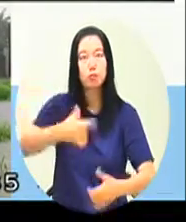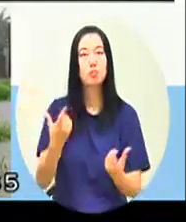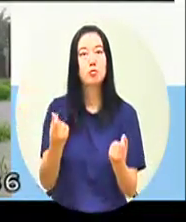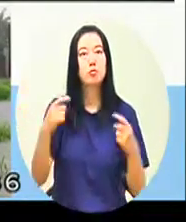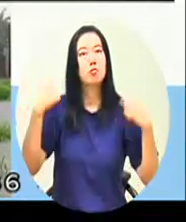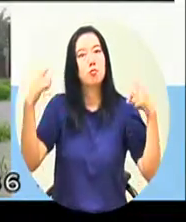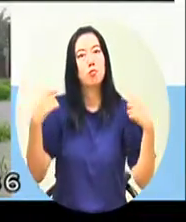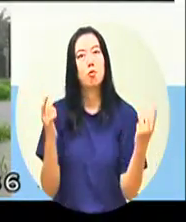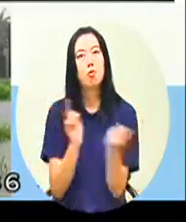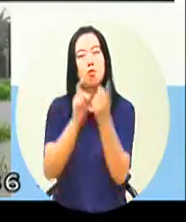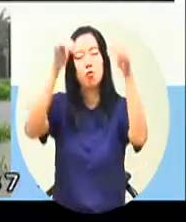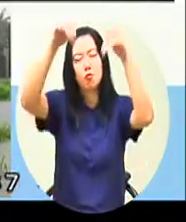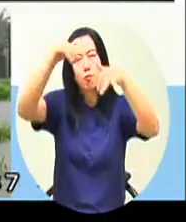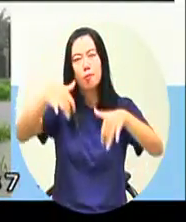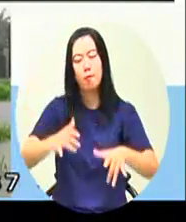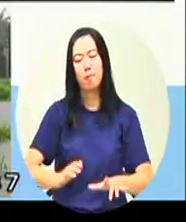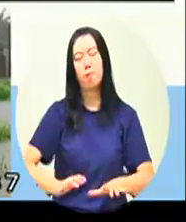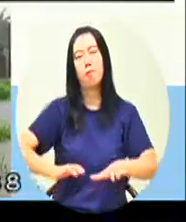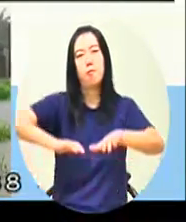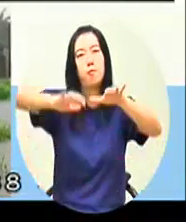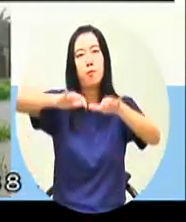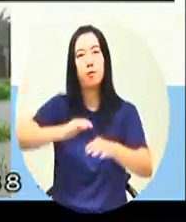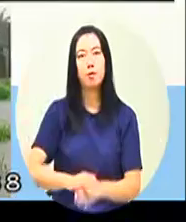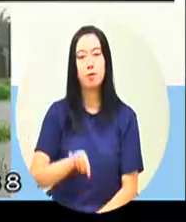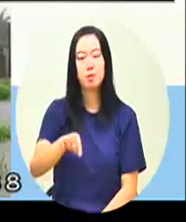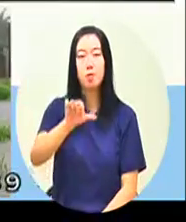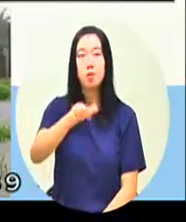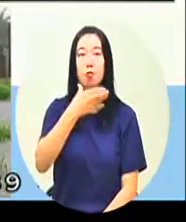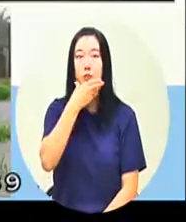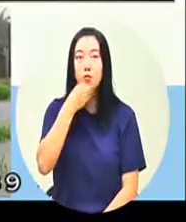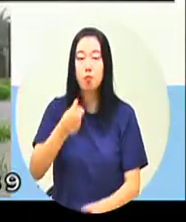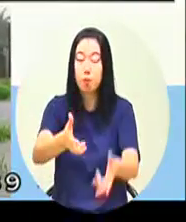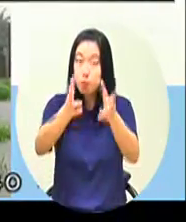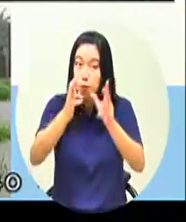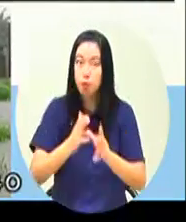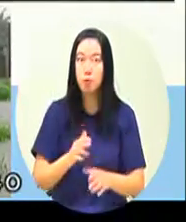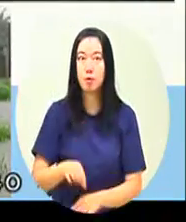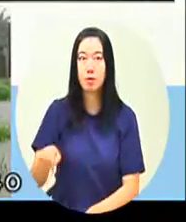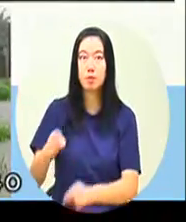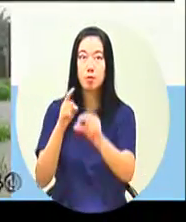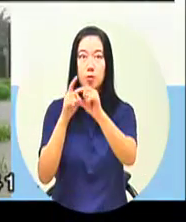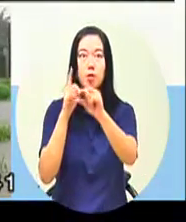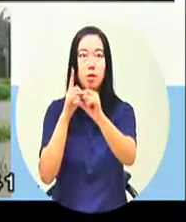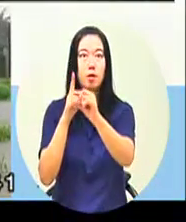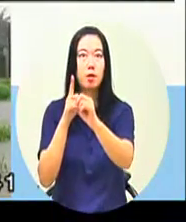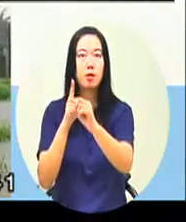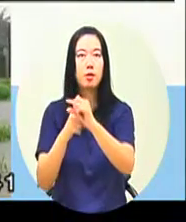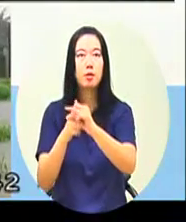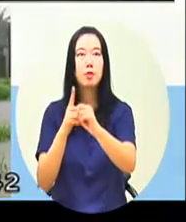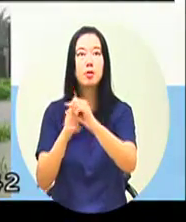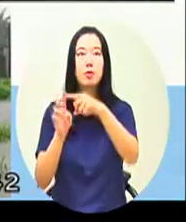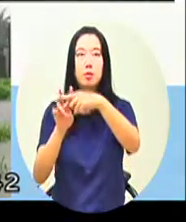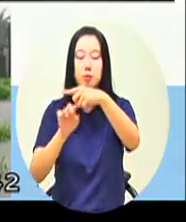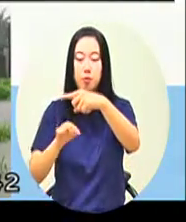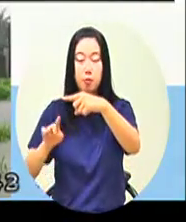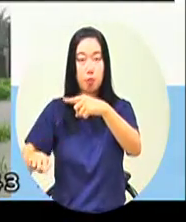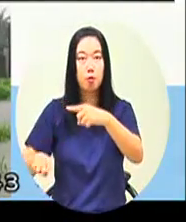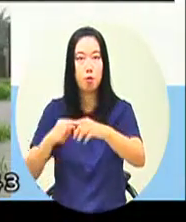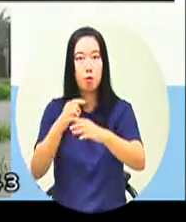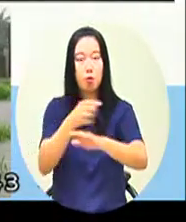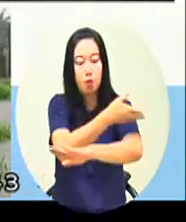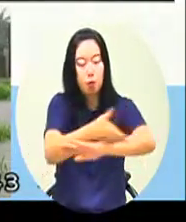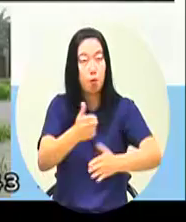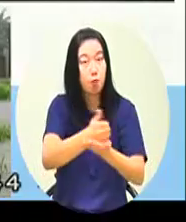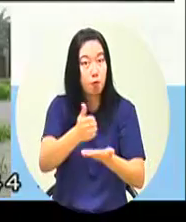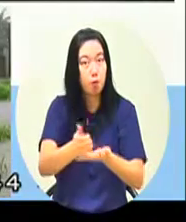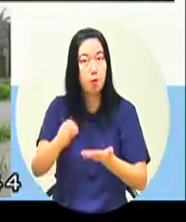是五湖路五湖桥哦，这边是中云排水哈，中云排水五湖桥这边，然后要从五湖